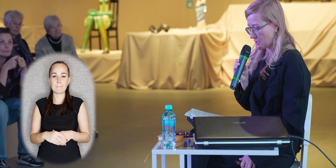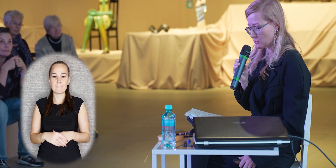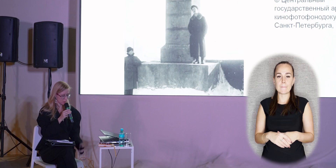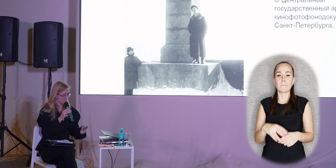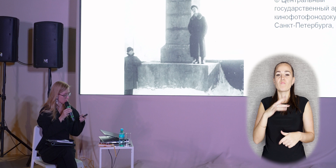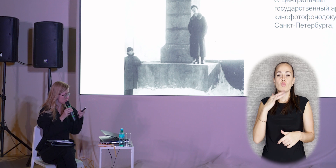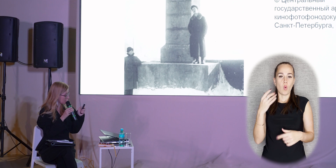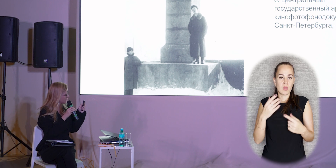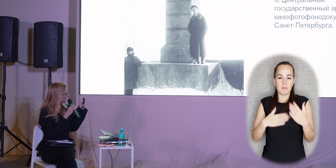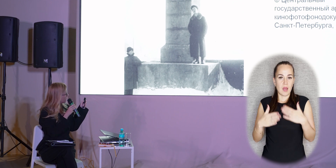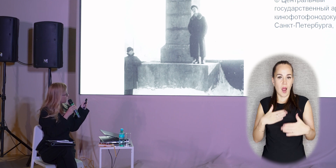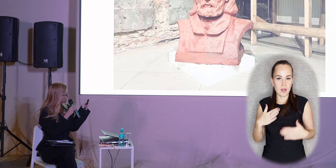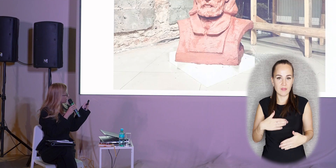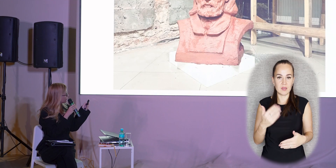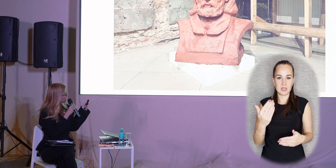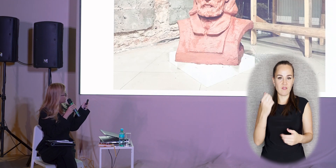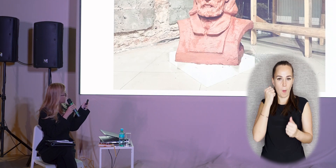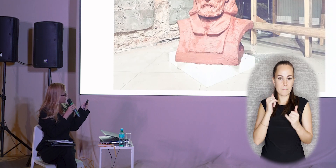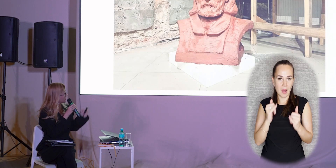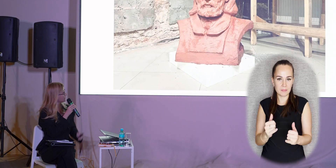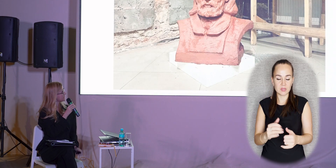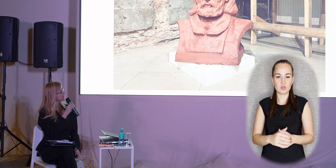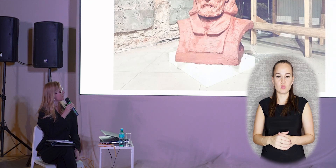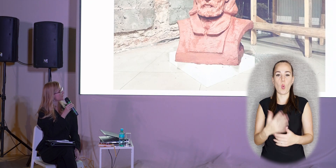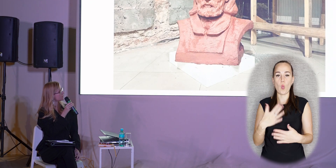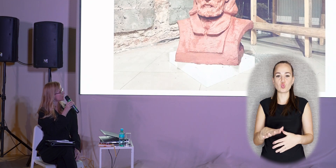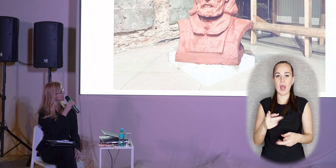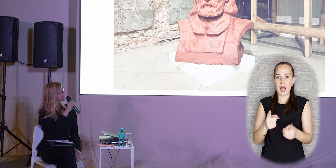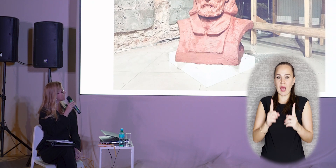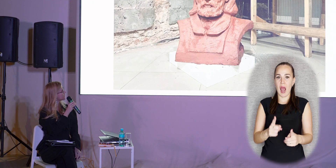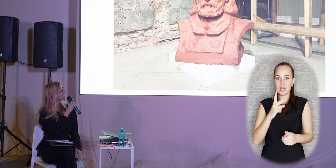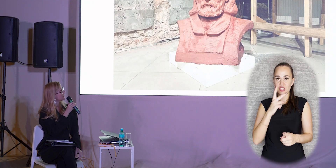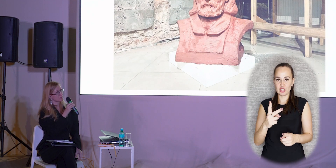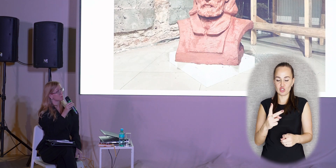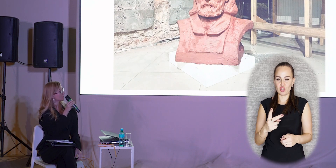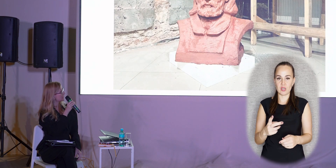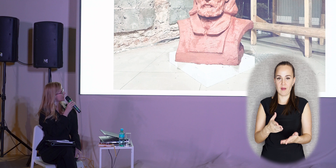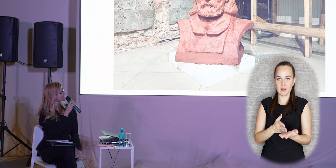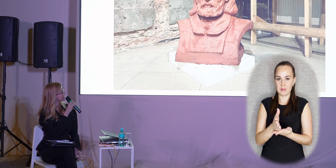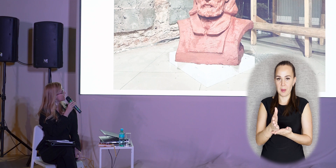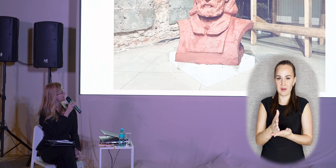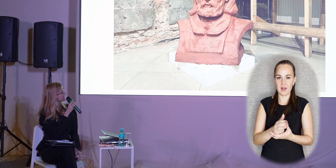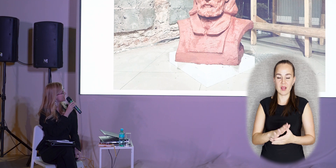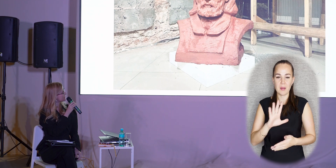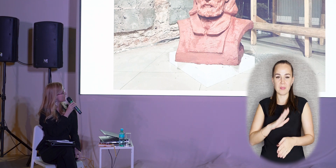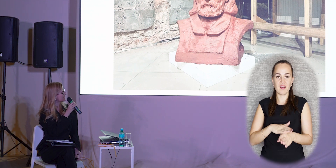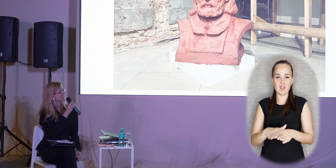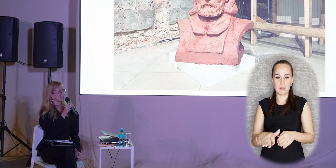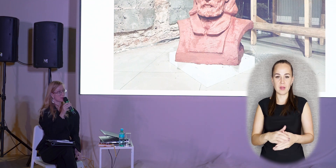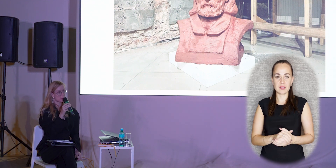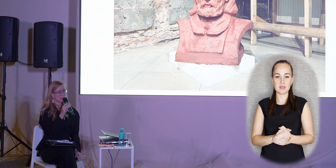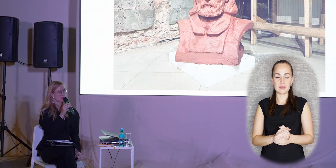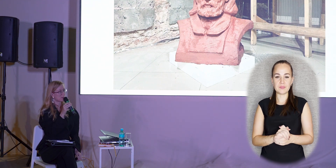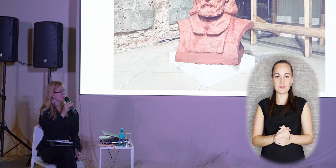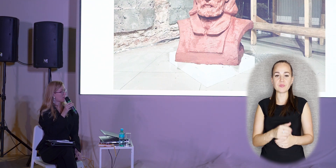радовались, потому что он все-таки уже в реалистичной манере. был выполнен, как раз здесь вы видите